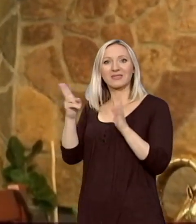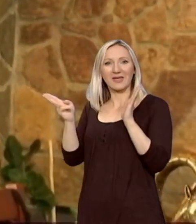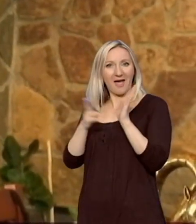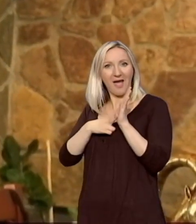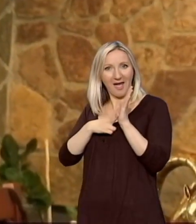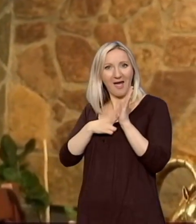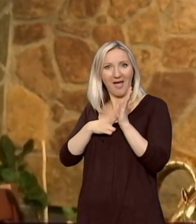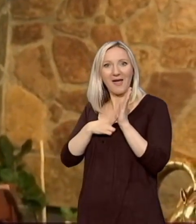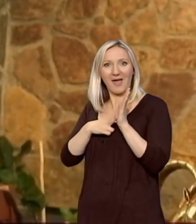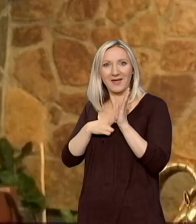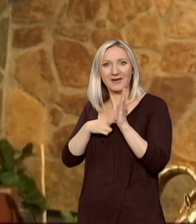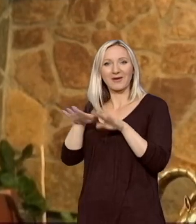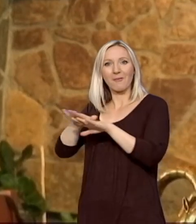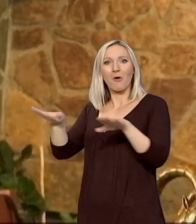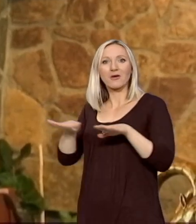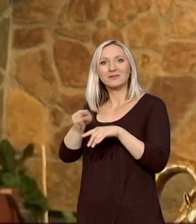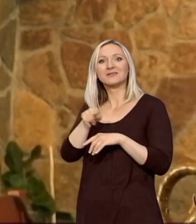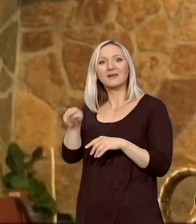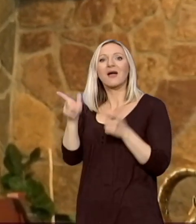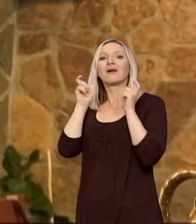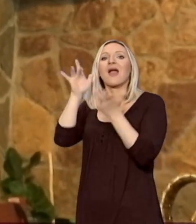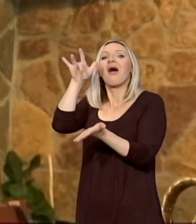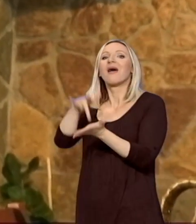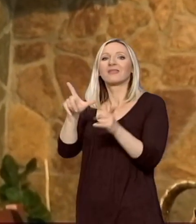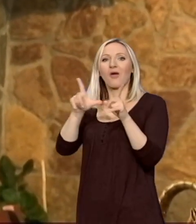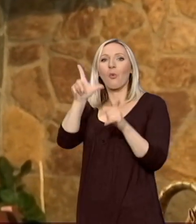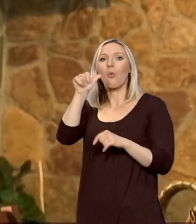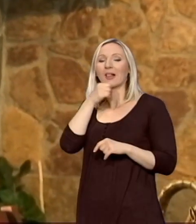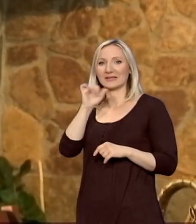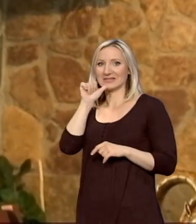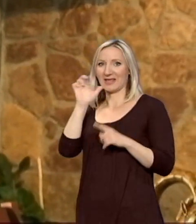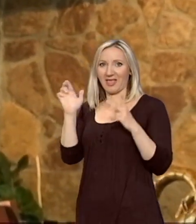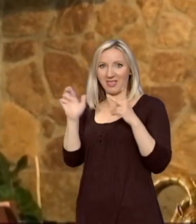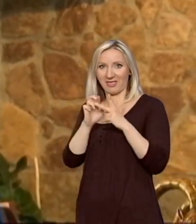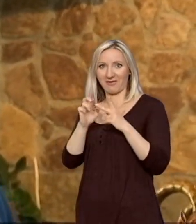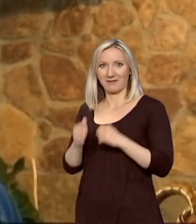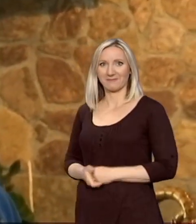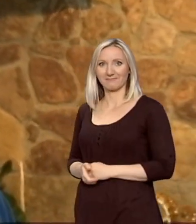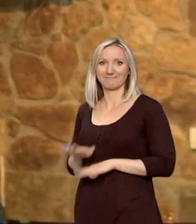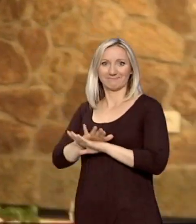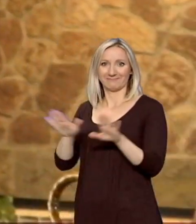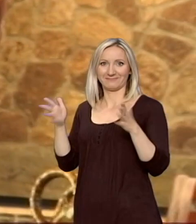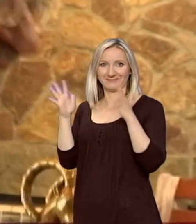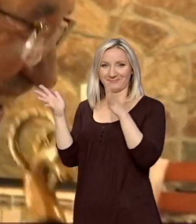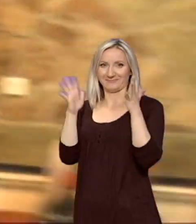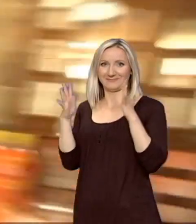do Ucinja na Jadranskom moru. Eto,